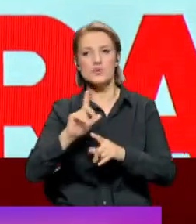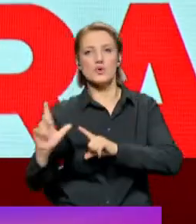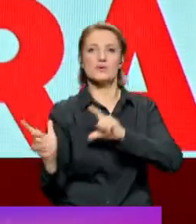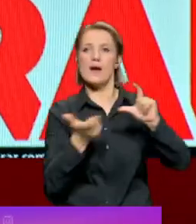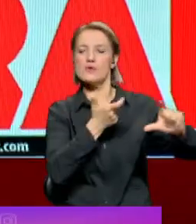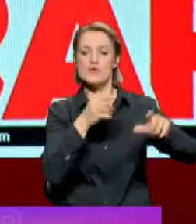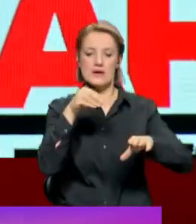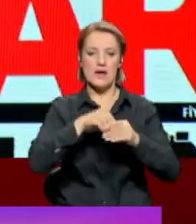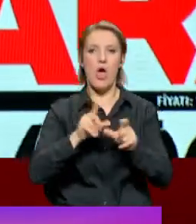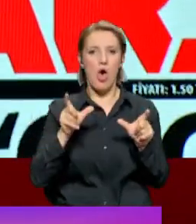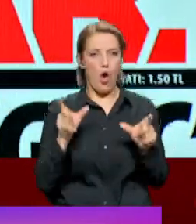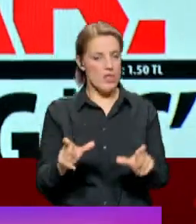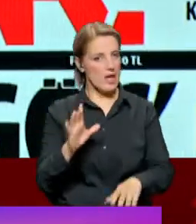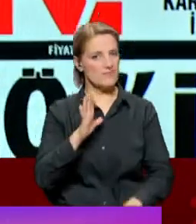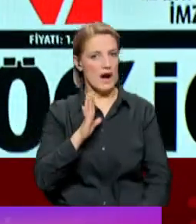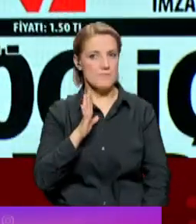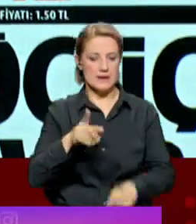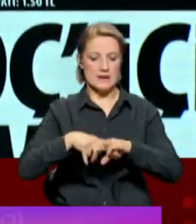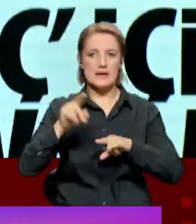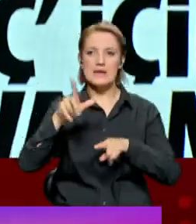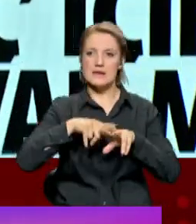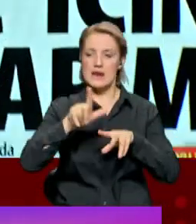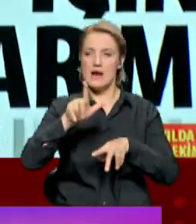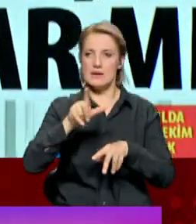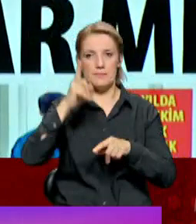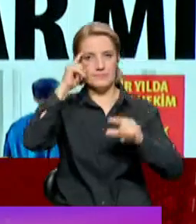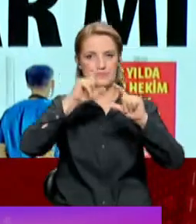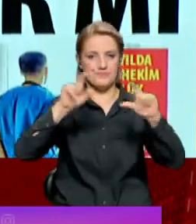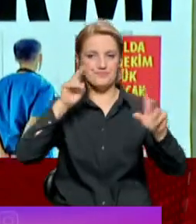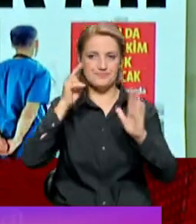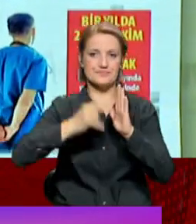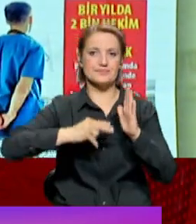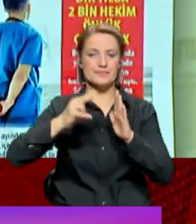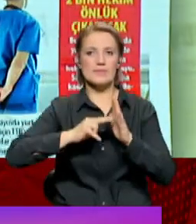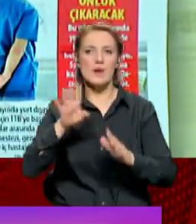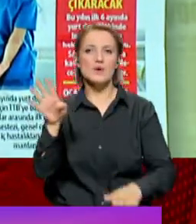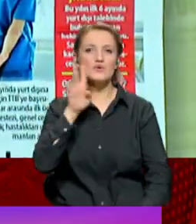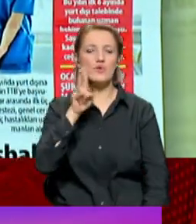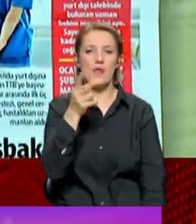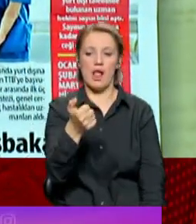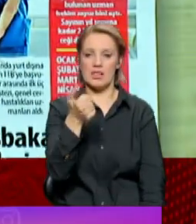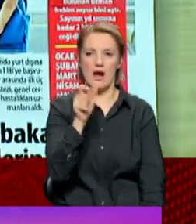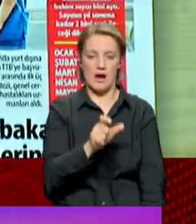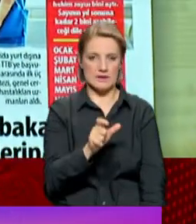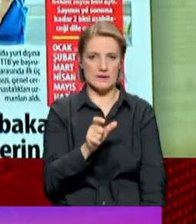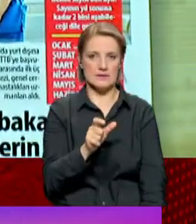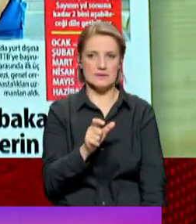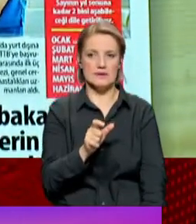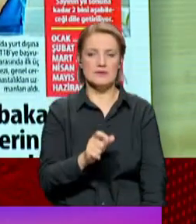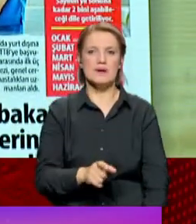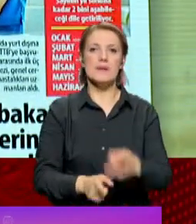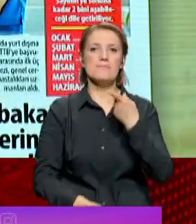için önleminiz var mı? Hilal, bir Karar Gazetesi'ne manşetine bakalım. Son 6 ayda